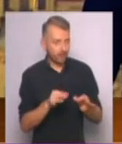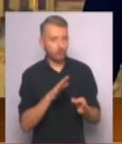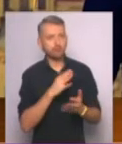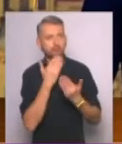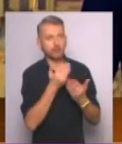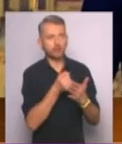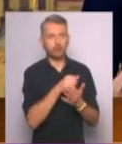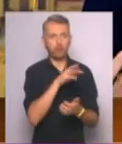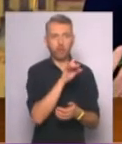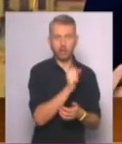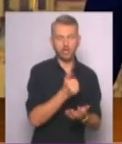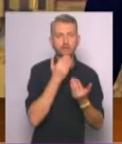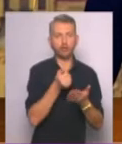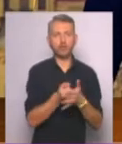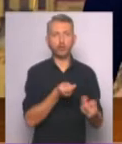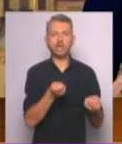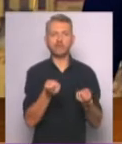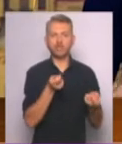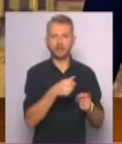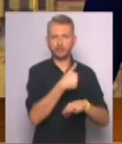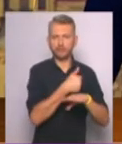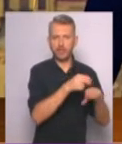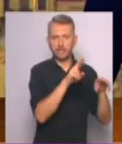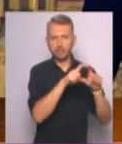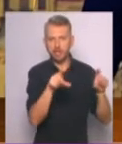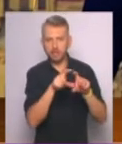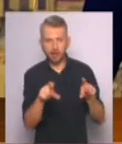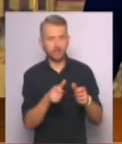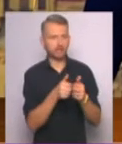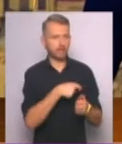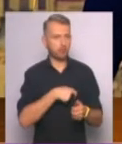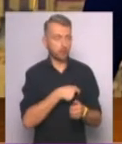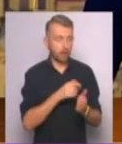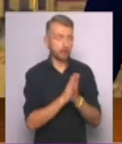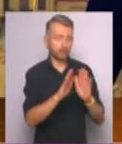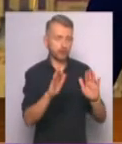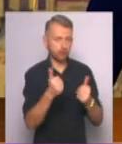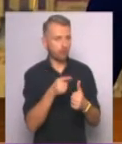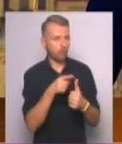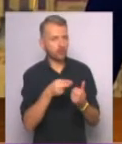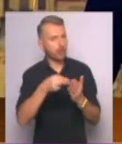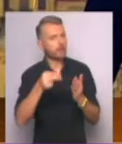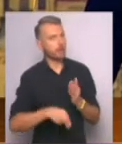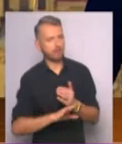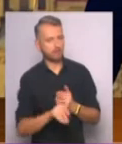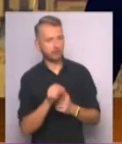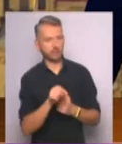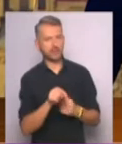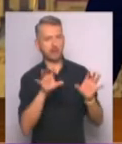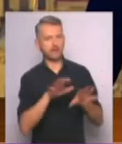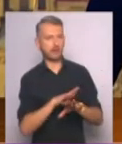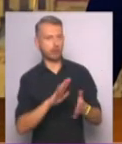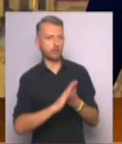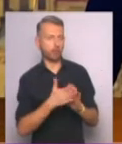мера, звернулася і до керівників департаментів, до колег-депутатів із закликом. По-перше, не підписувати цей незаконний договір